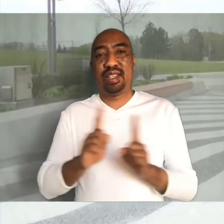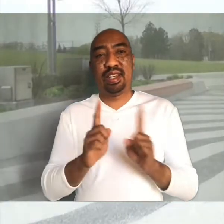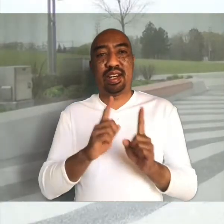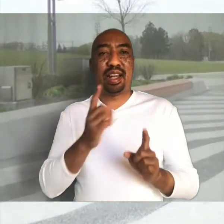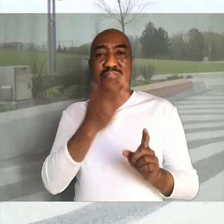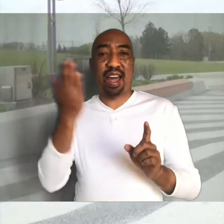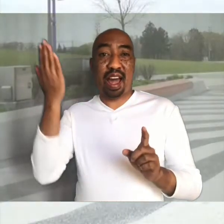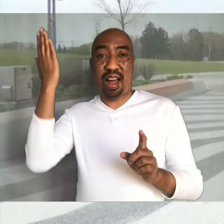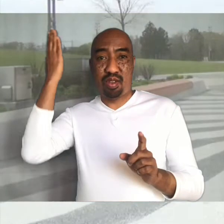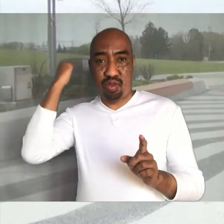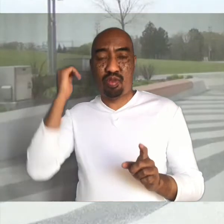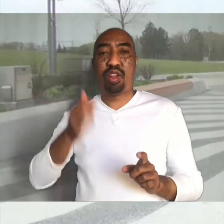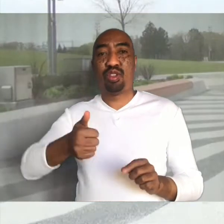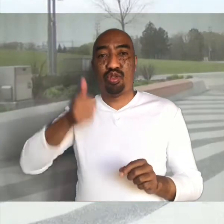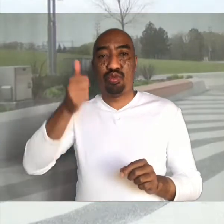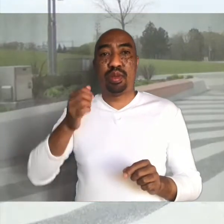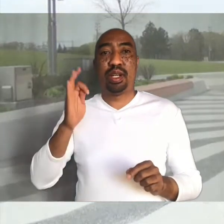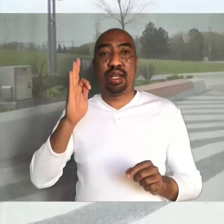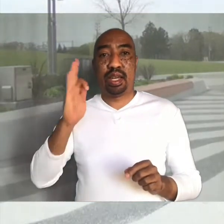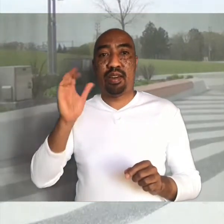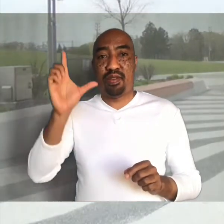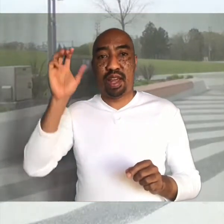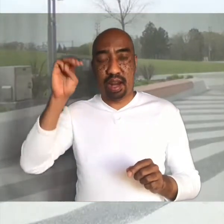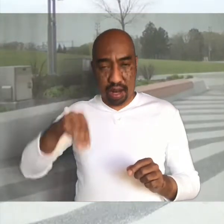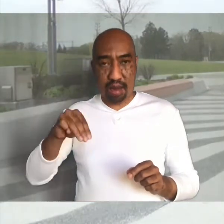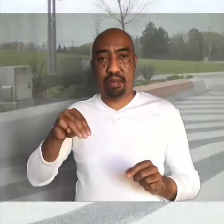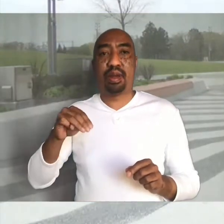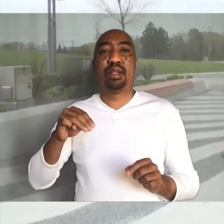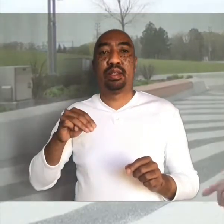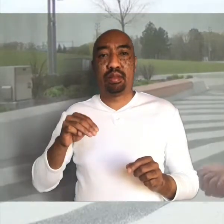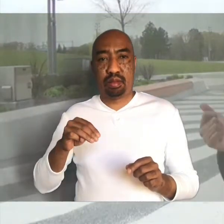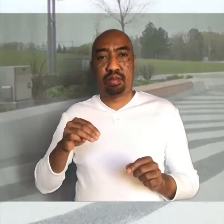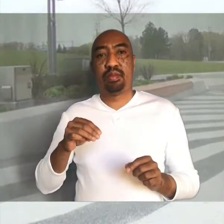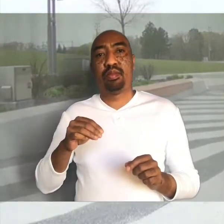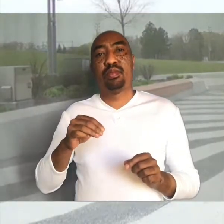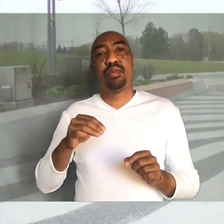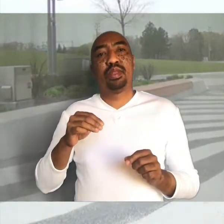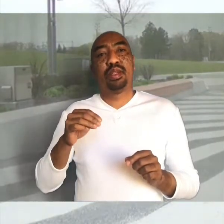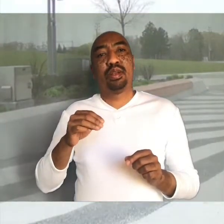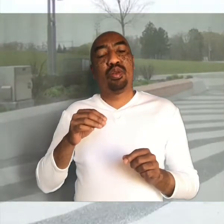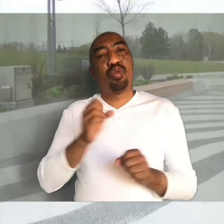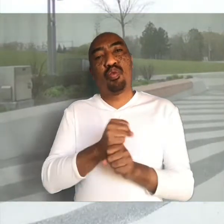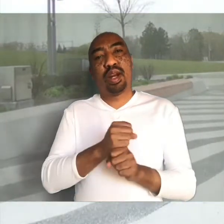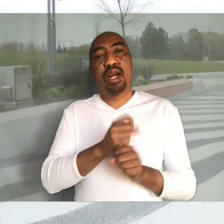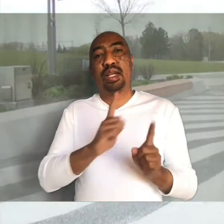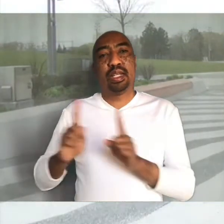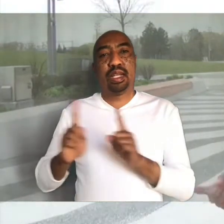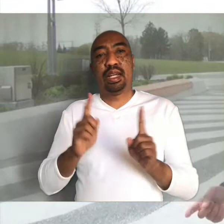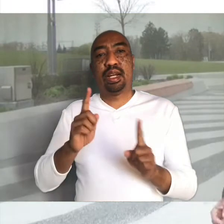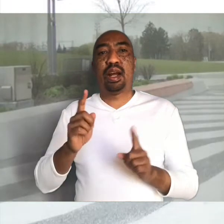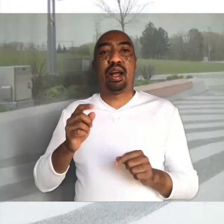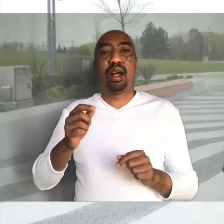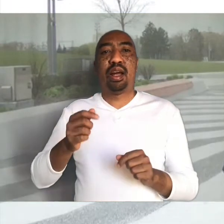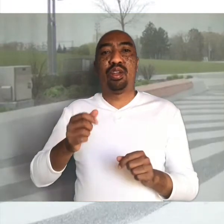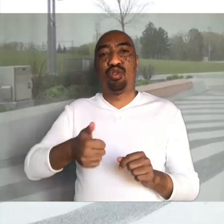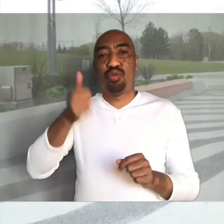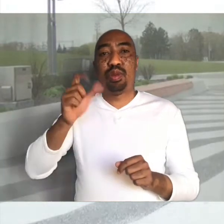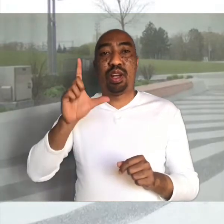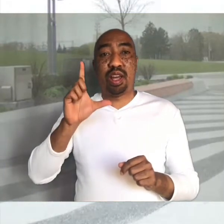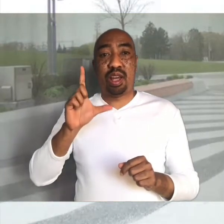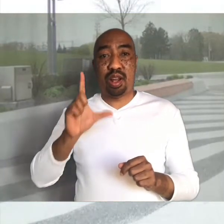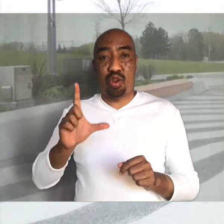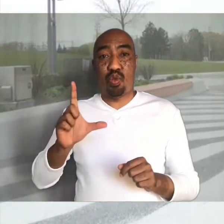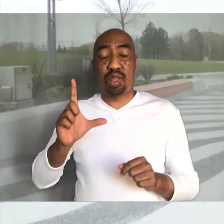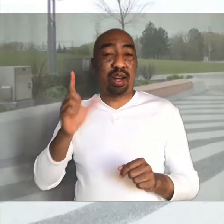rehetra zay nafantarana ny FLM hatramin'izay, mety ho firana loterana talohany FFPM zay tsy tafiditra ao anatin'ny firana